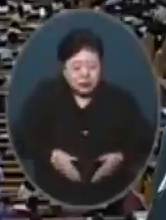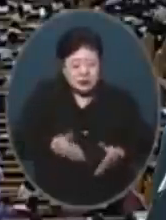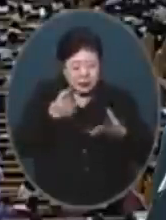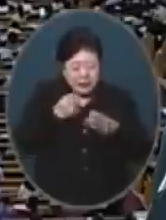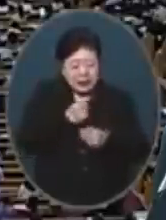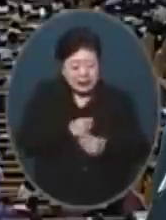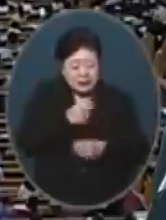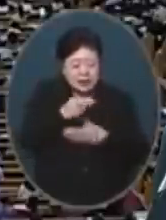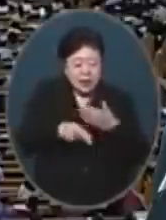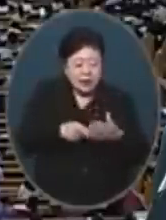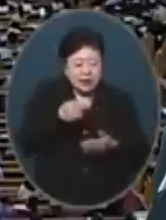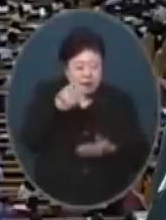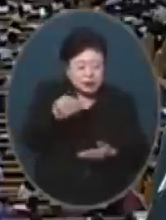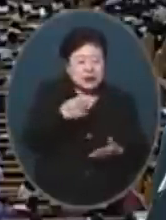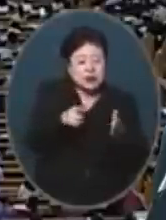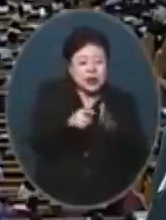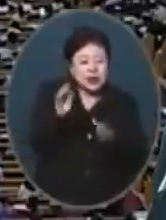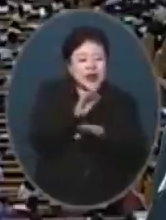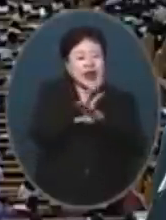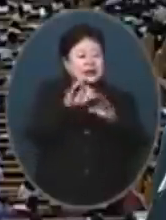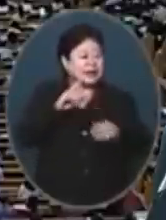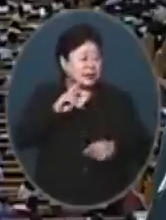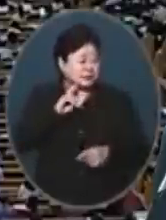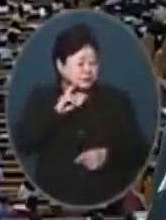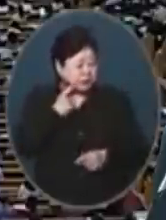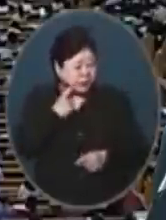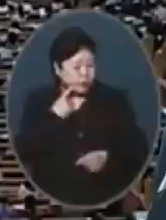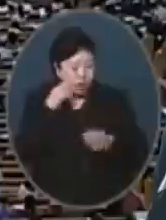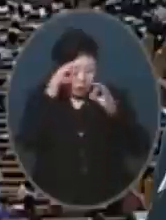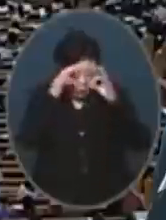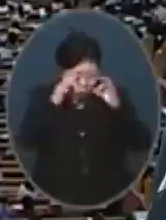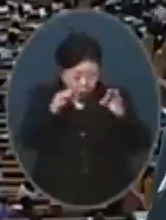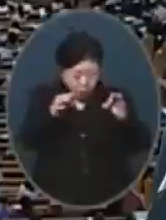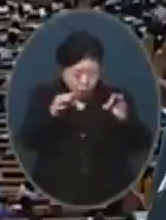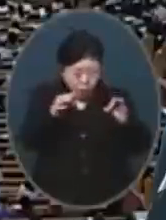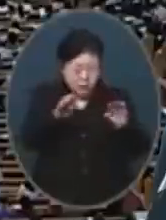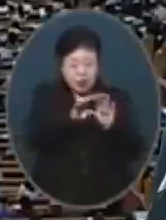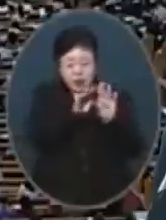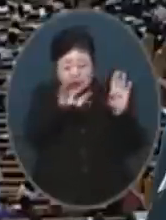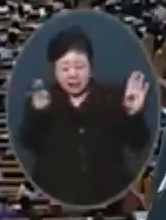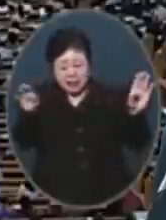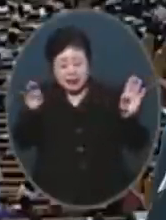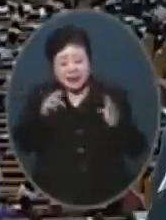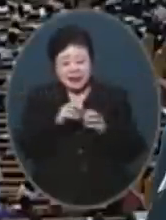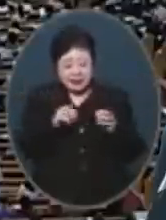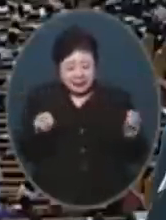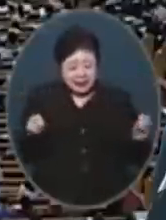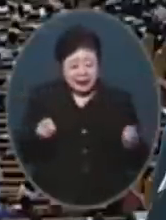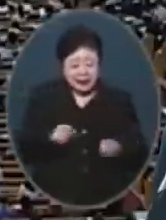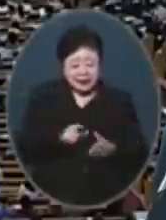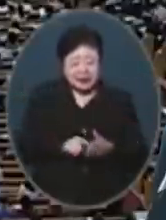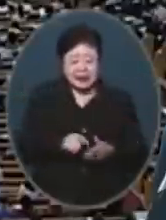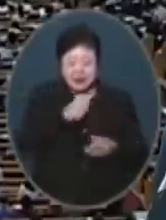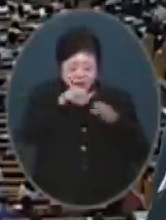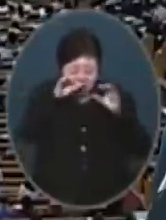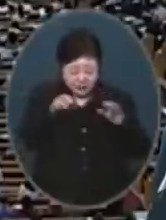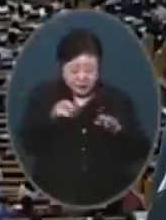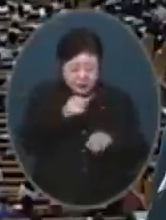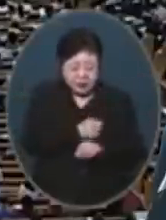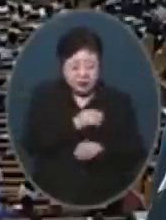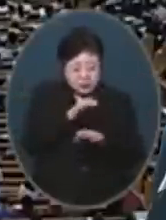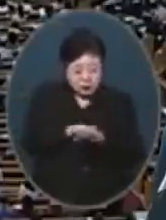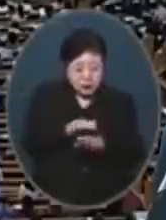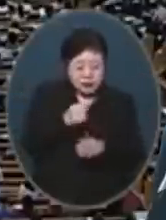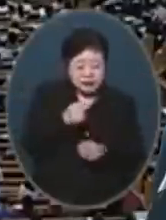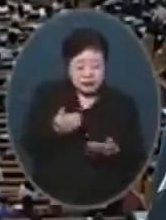하시며 야훼께서 너를 위하여 하늘의 아름다운 보호를 여시사 내 땅에 때를 따라 비를 내리시고 내 손으로 하는 모든